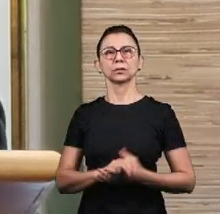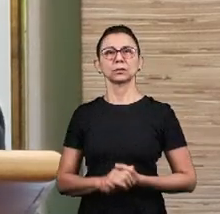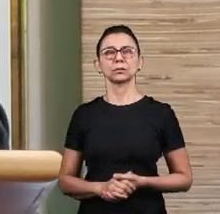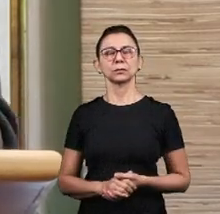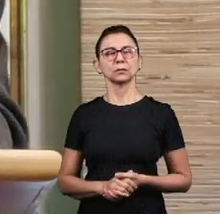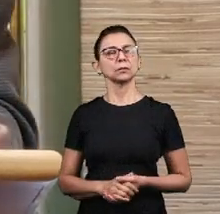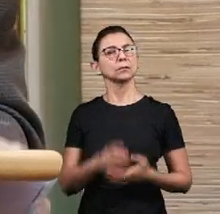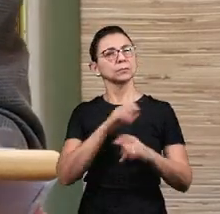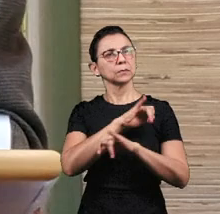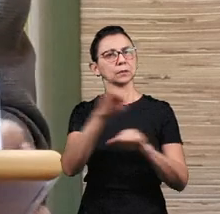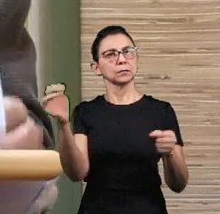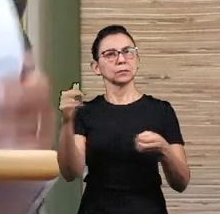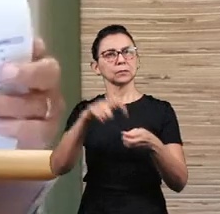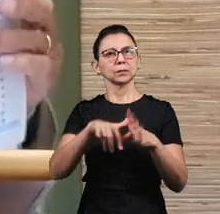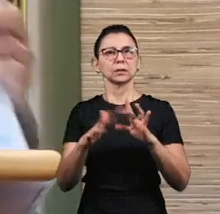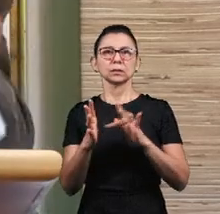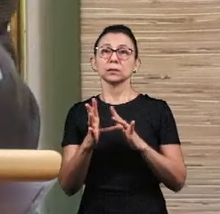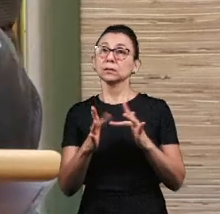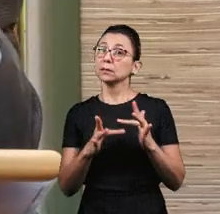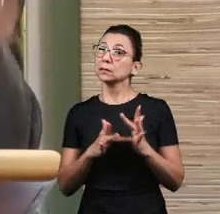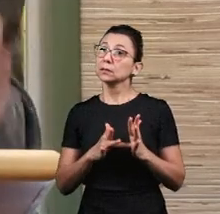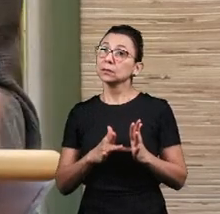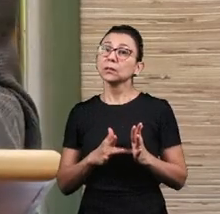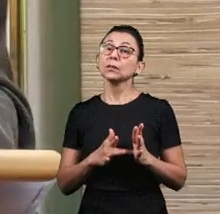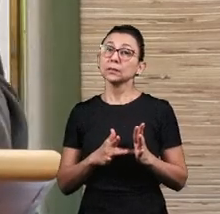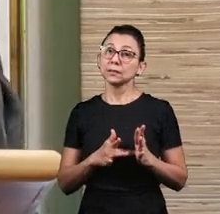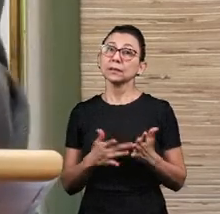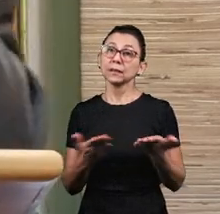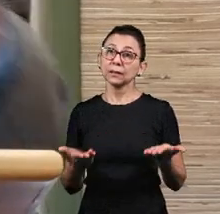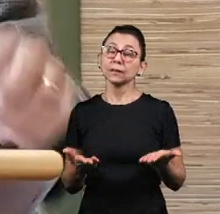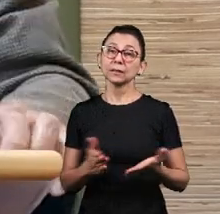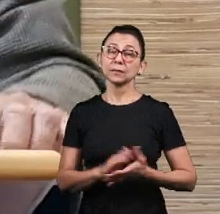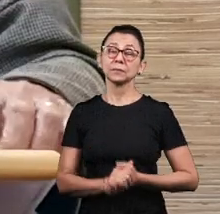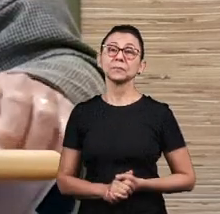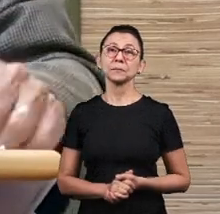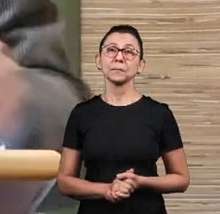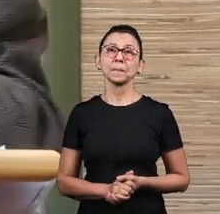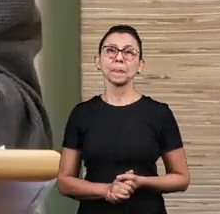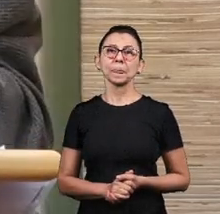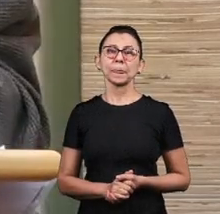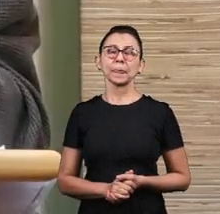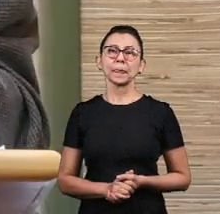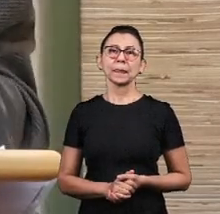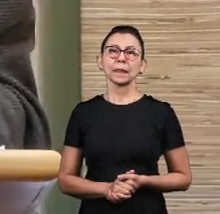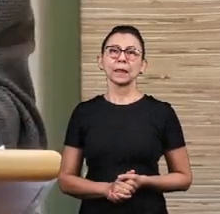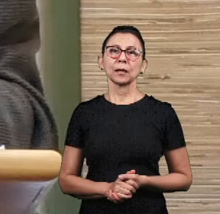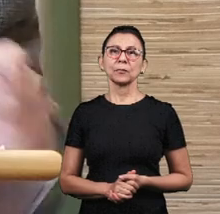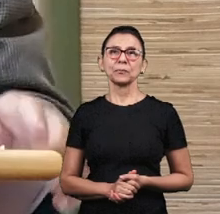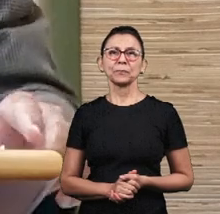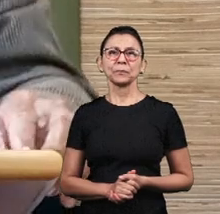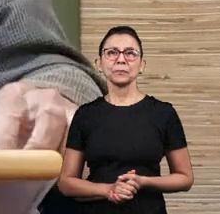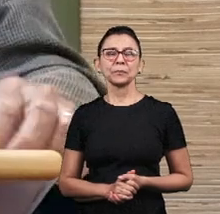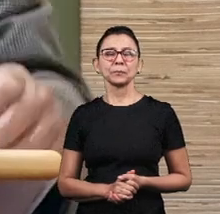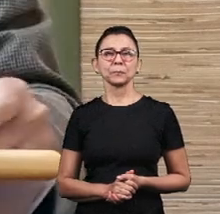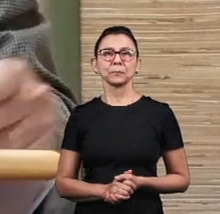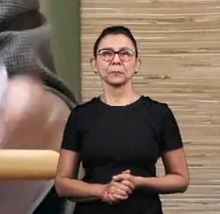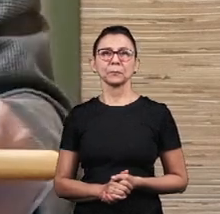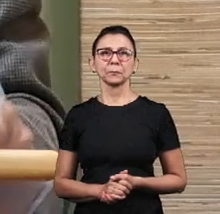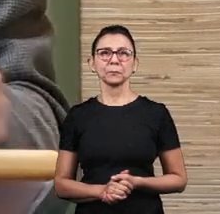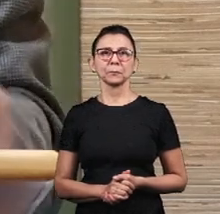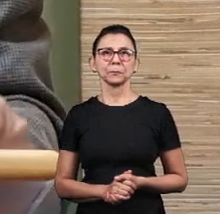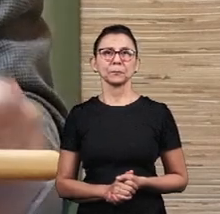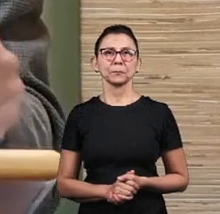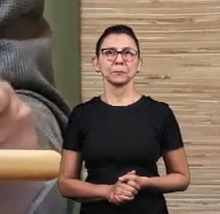la venue de Jésus. Il n'y a pas une plus grande évangélisation que celle-là. Il n'existe rien comme